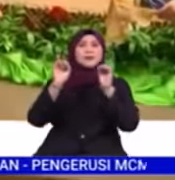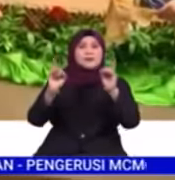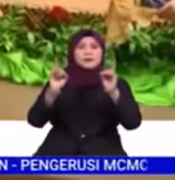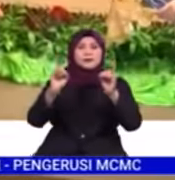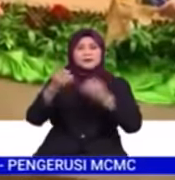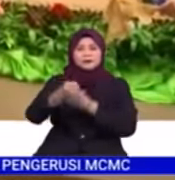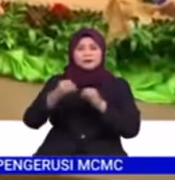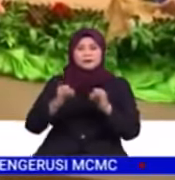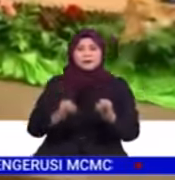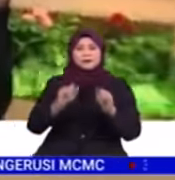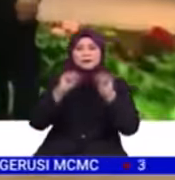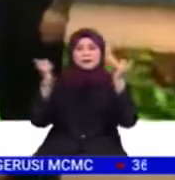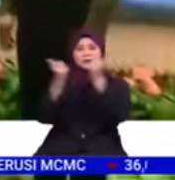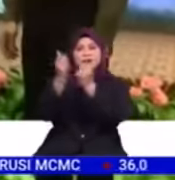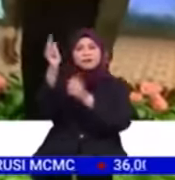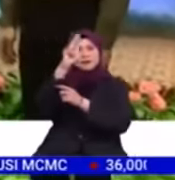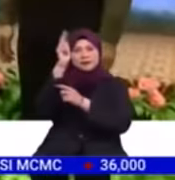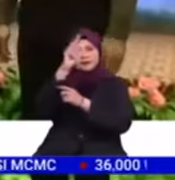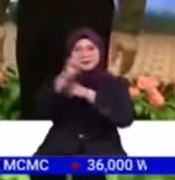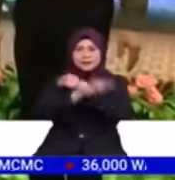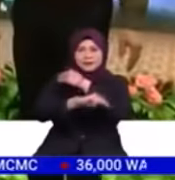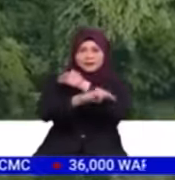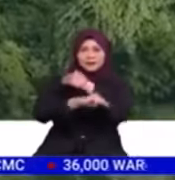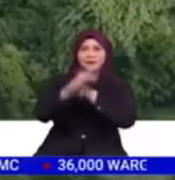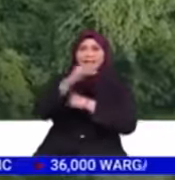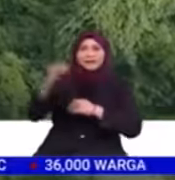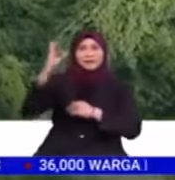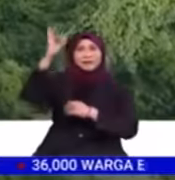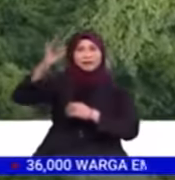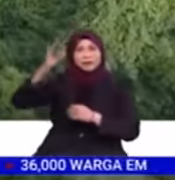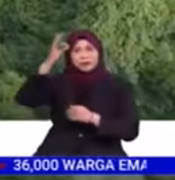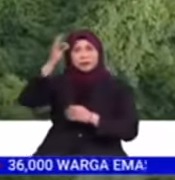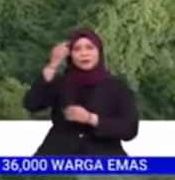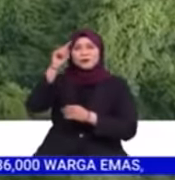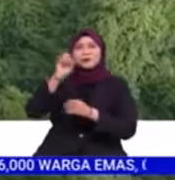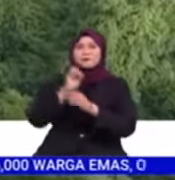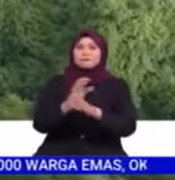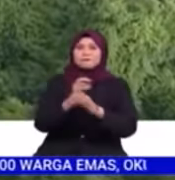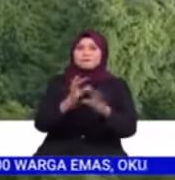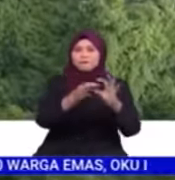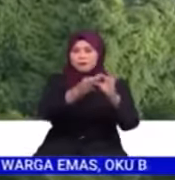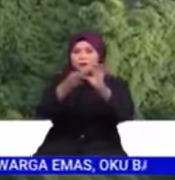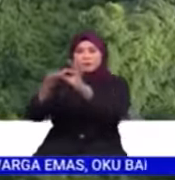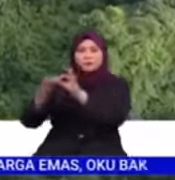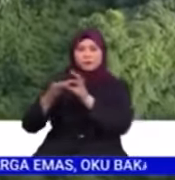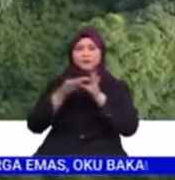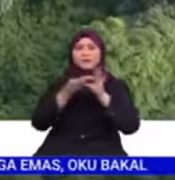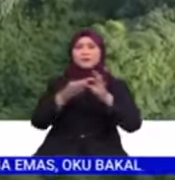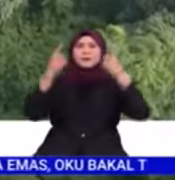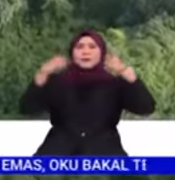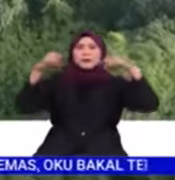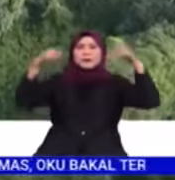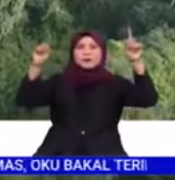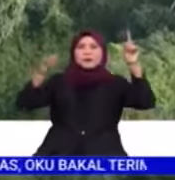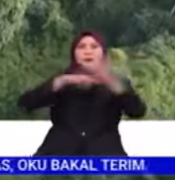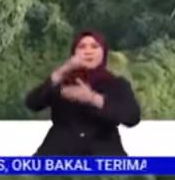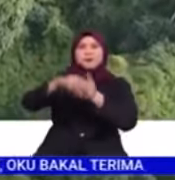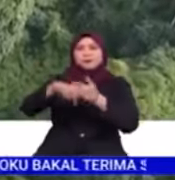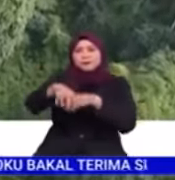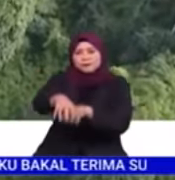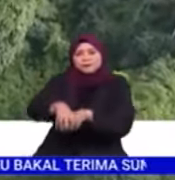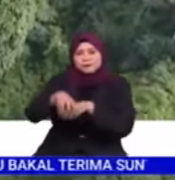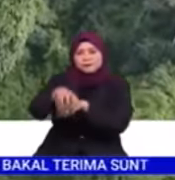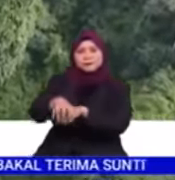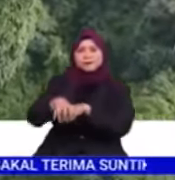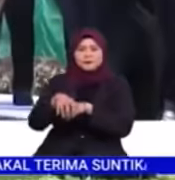jabatan serta agency kerajaan negeri dan persekutuan sebagai usaha bersepadu dalam menjalankan program penanaman